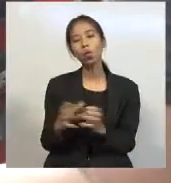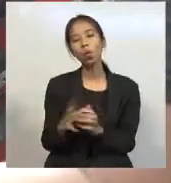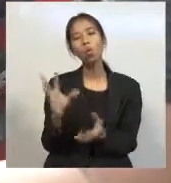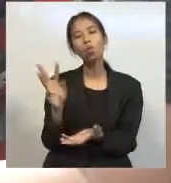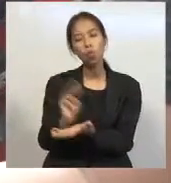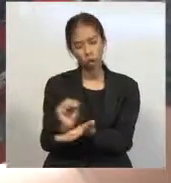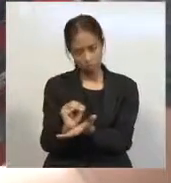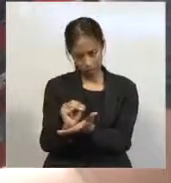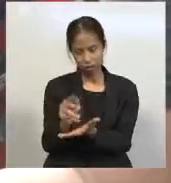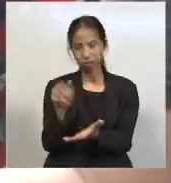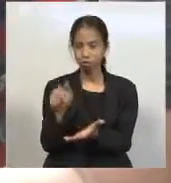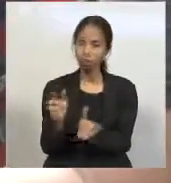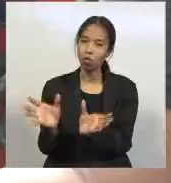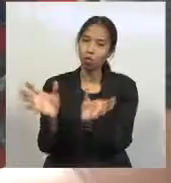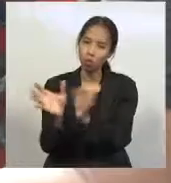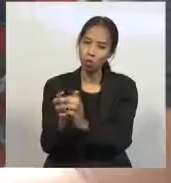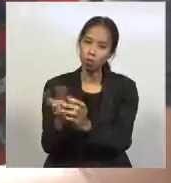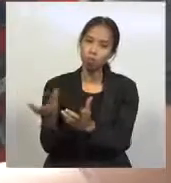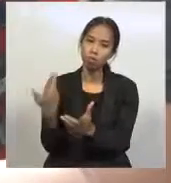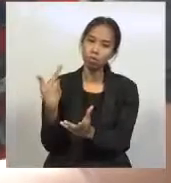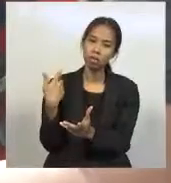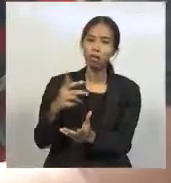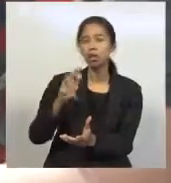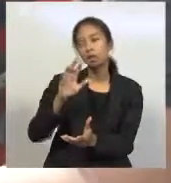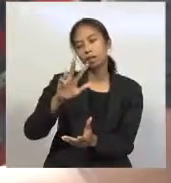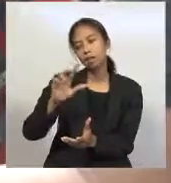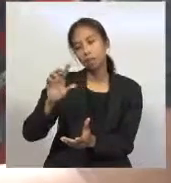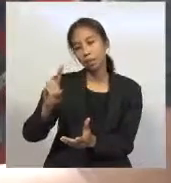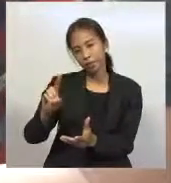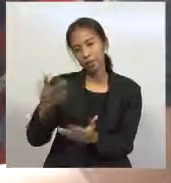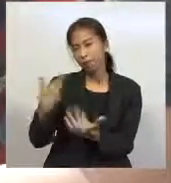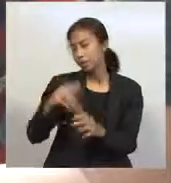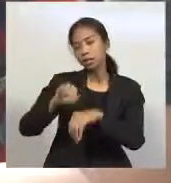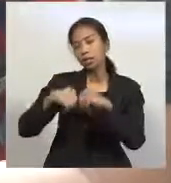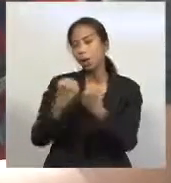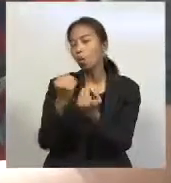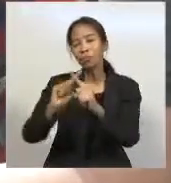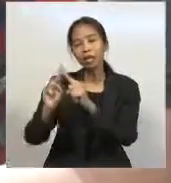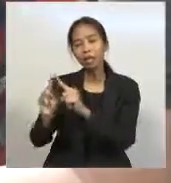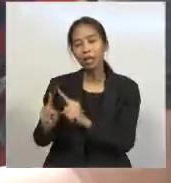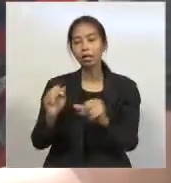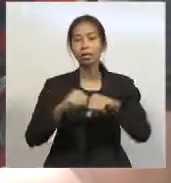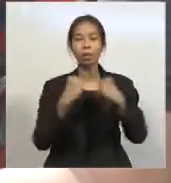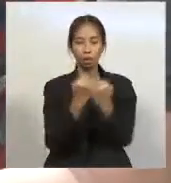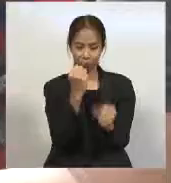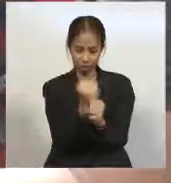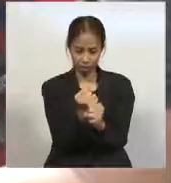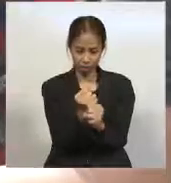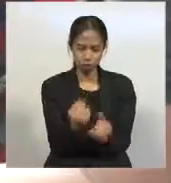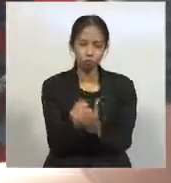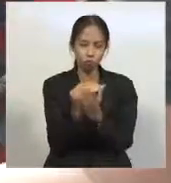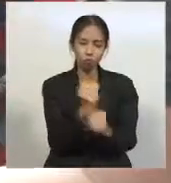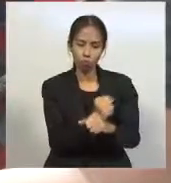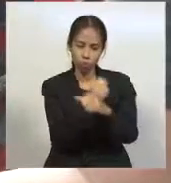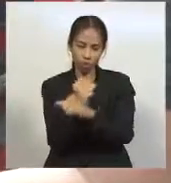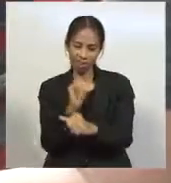กตัญญูแล้วก็ของฮุก31ของ WDRT สมาคมตอบโต้เนี่ยช่วยกันทำระบบกั้นตรงนี้ไว้นะครับซึ่